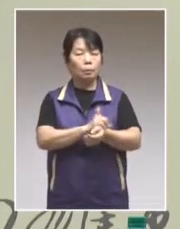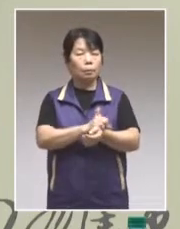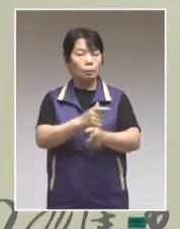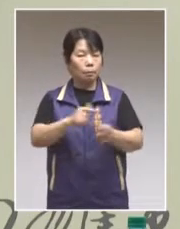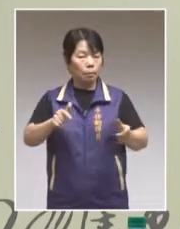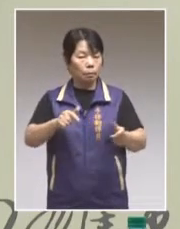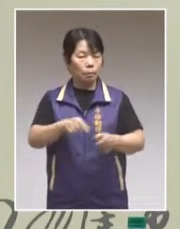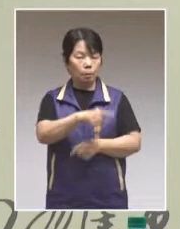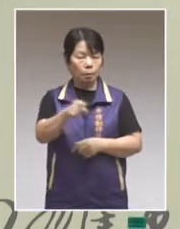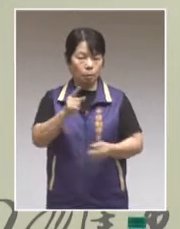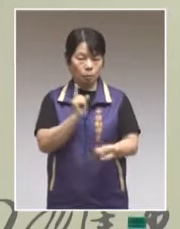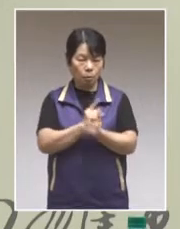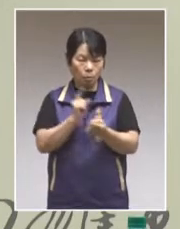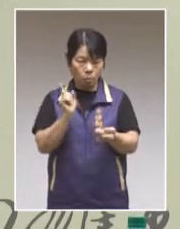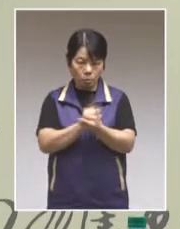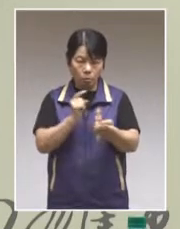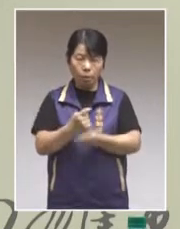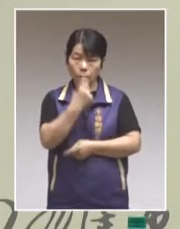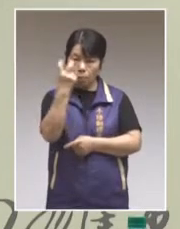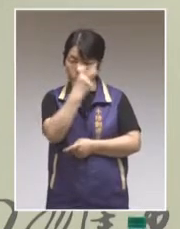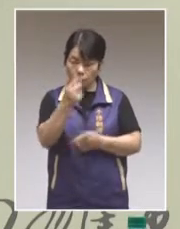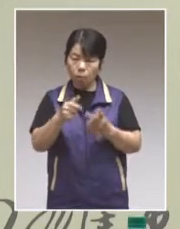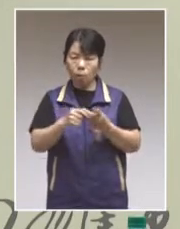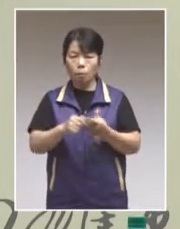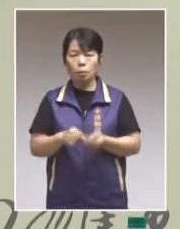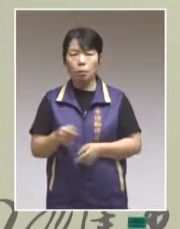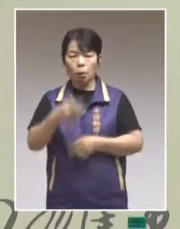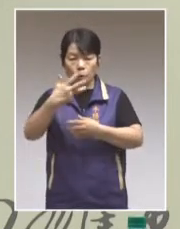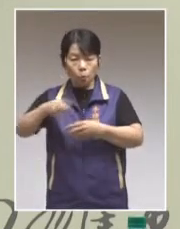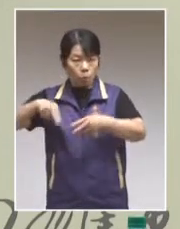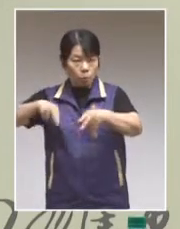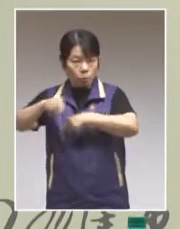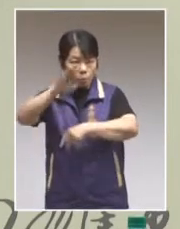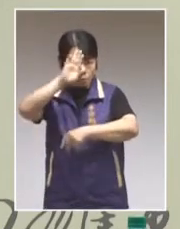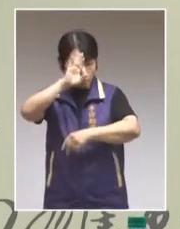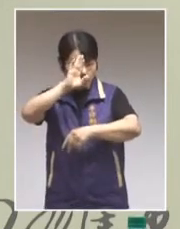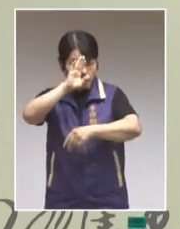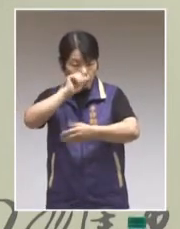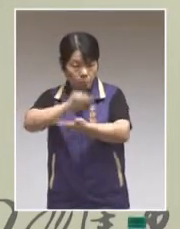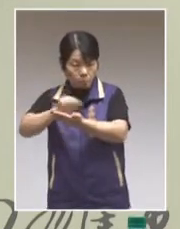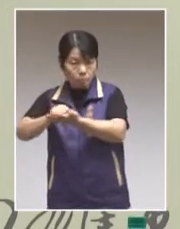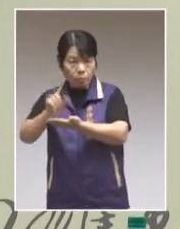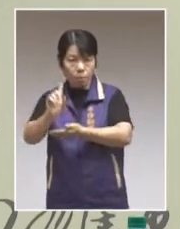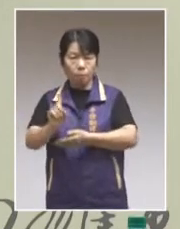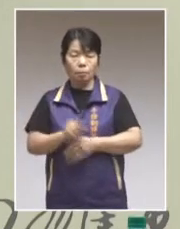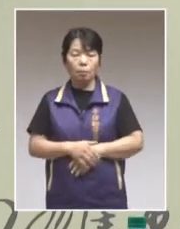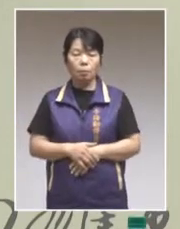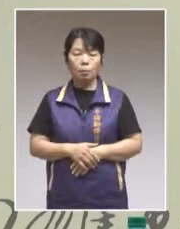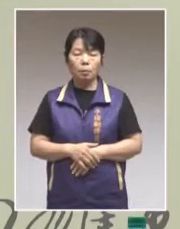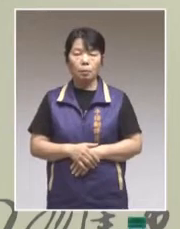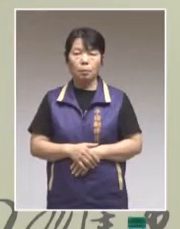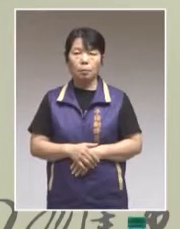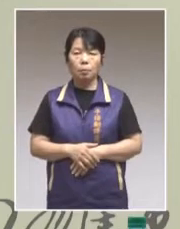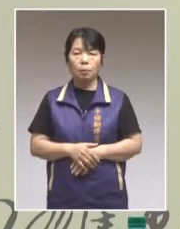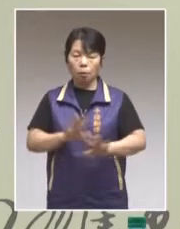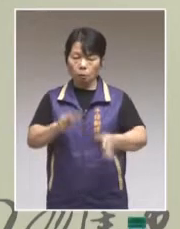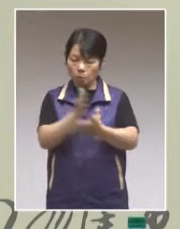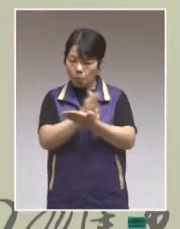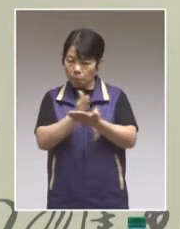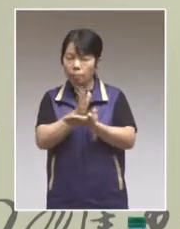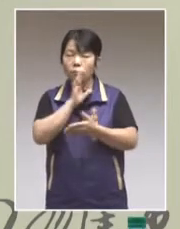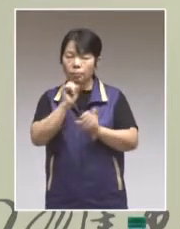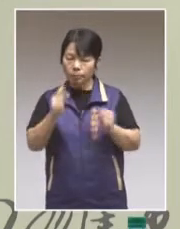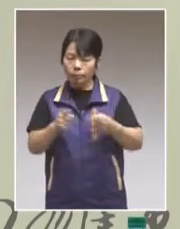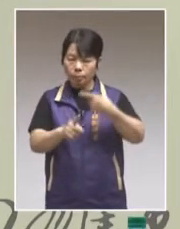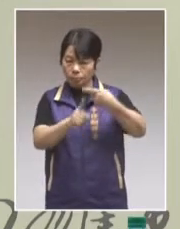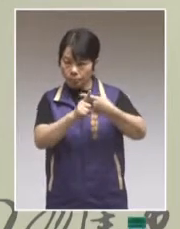PC 啊，这个快筛，好啊，还有它的流行病学，还有其他是不是有什么啊一些状况，那我们来判定是不是